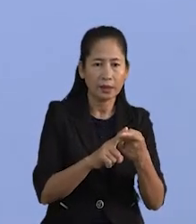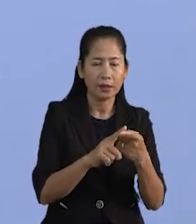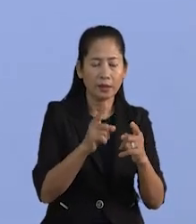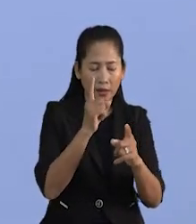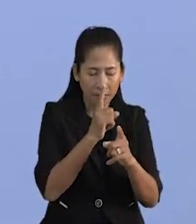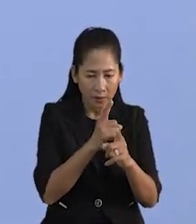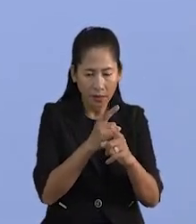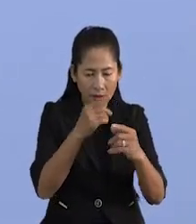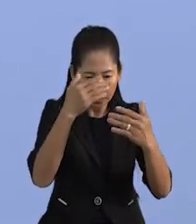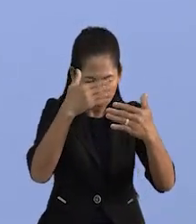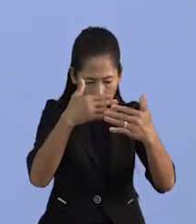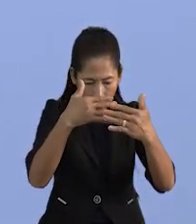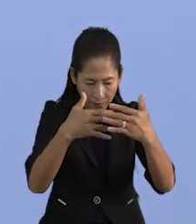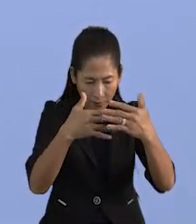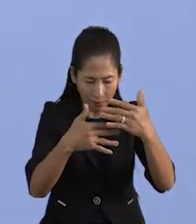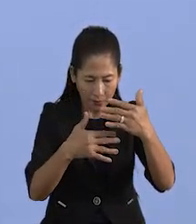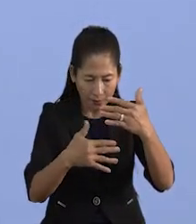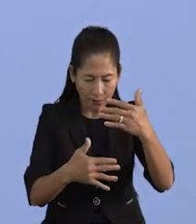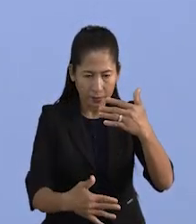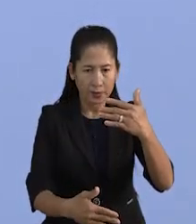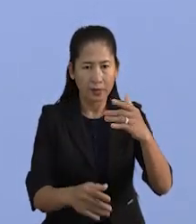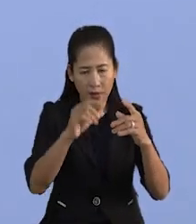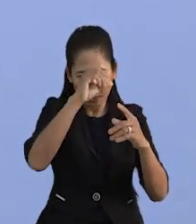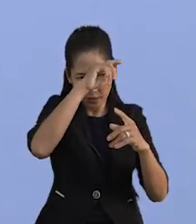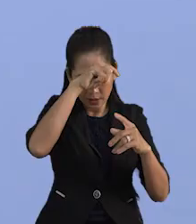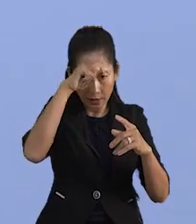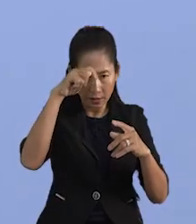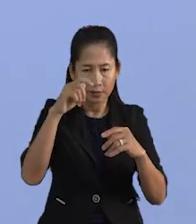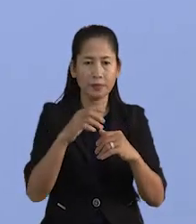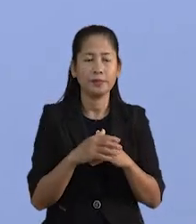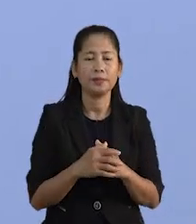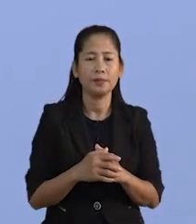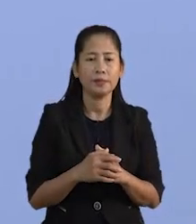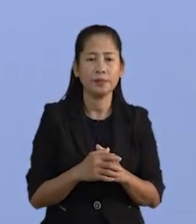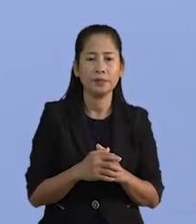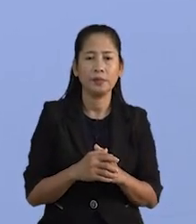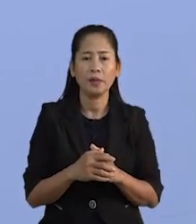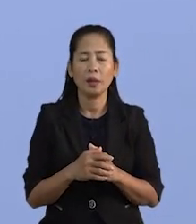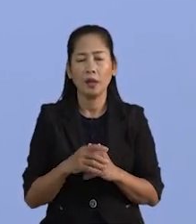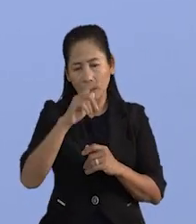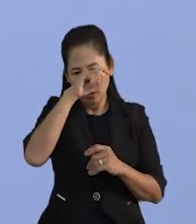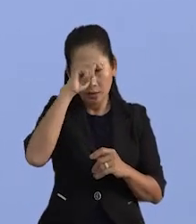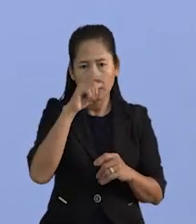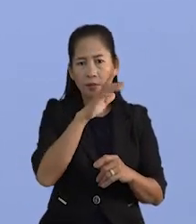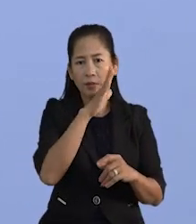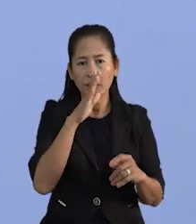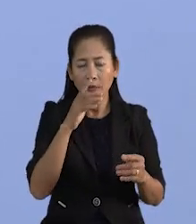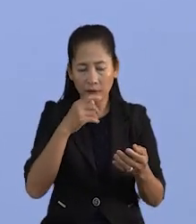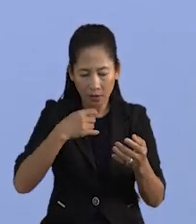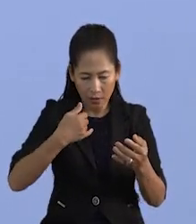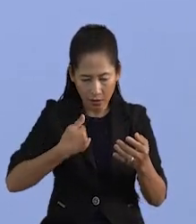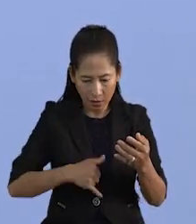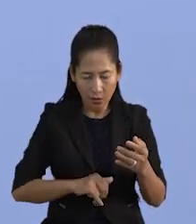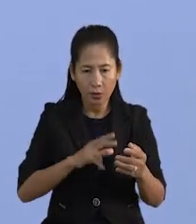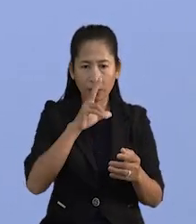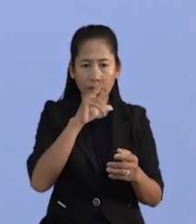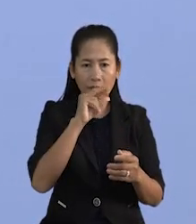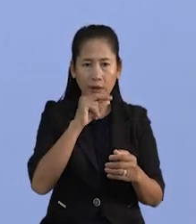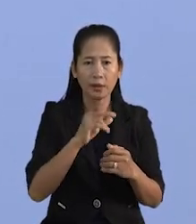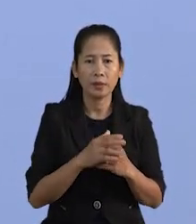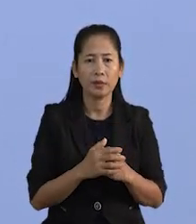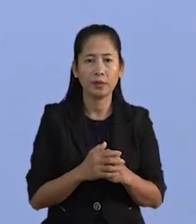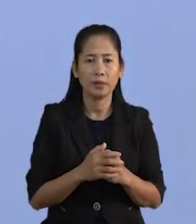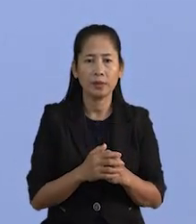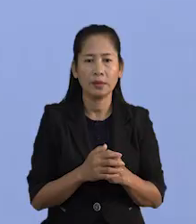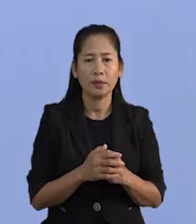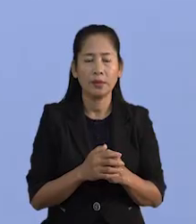ឲ្យបានត្រឹមត្រូវតាមលំដាប់លំដោយនៃសាច់រឿងណាគឺរឿងមេមន់និងកូនទា